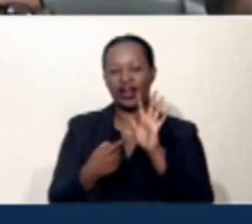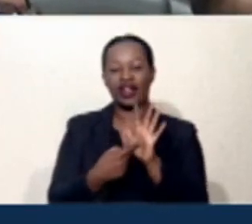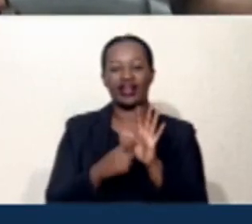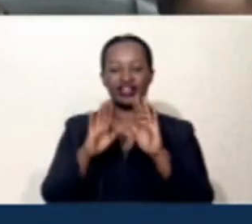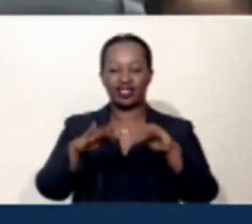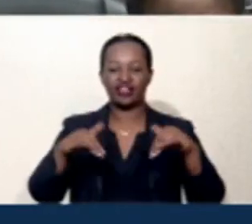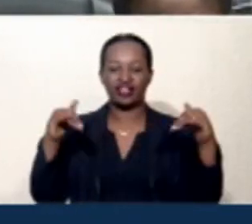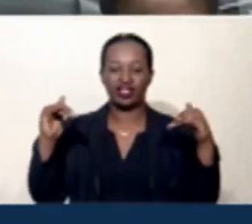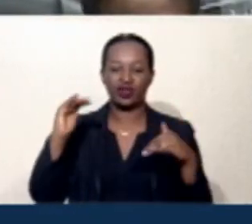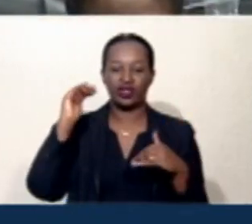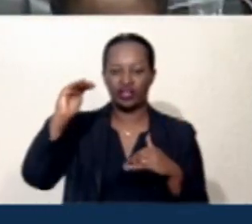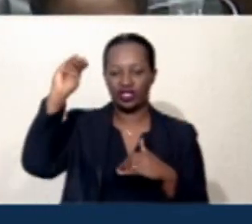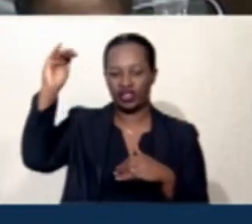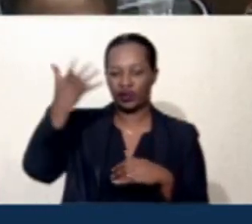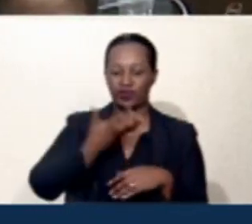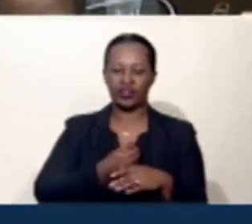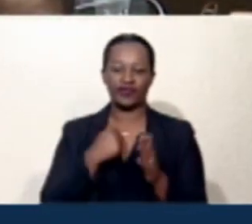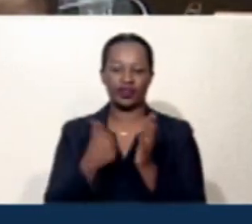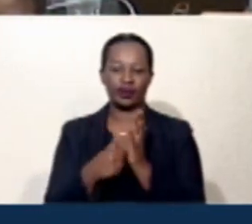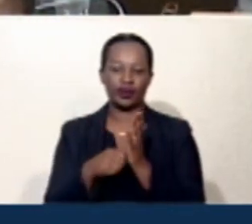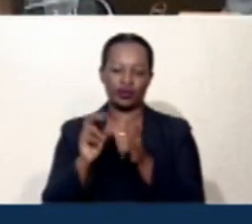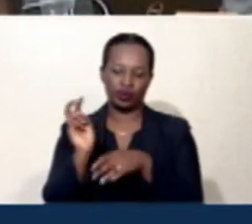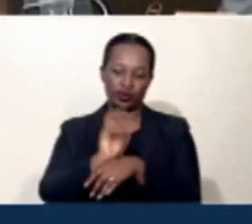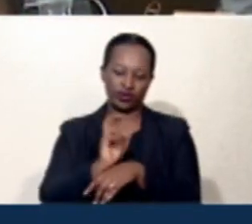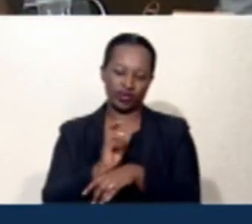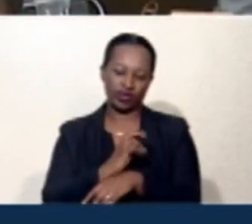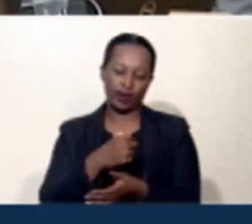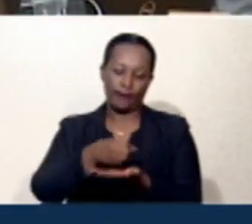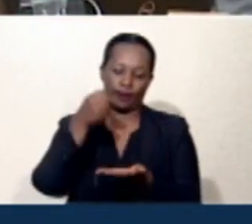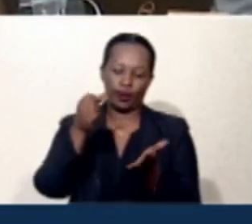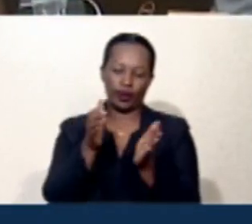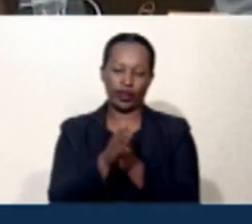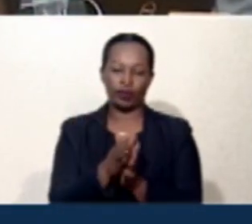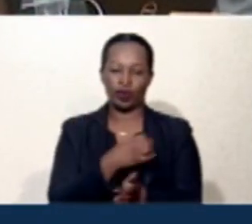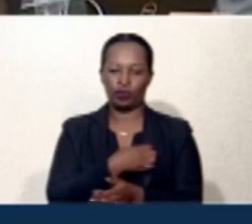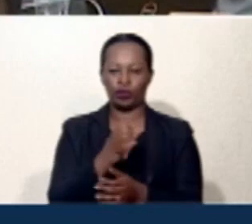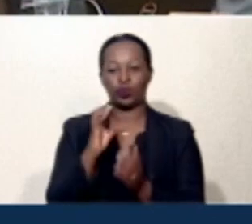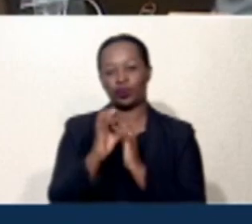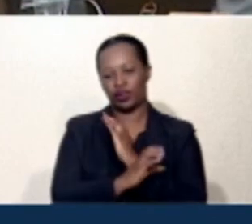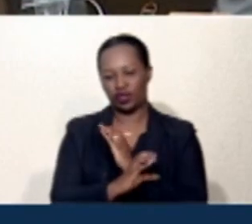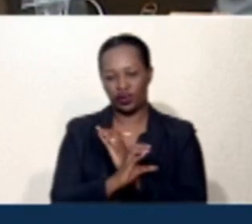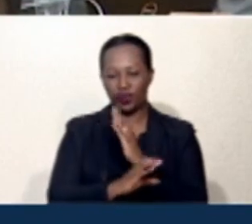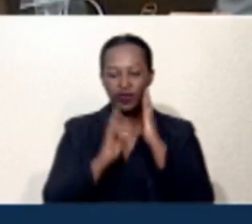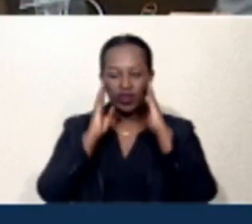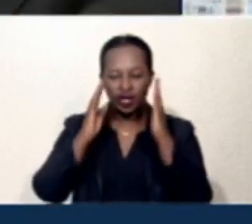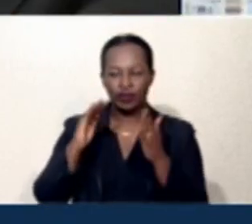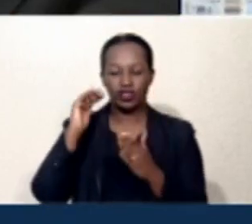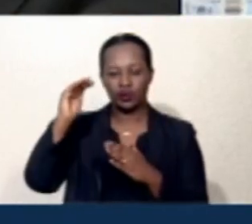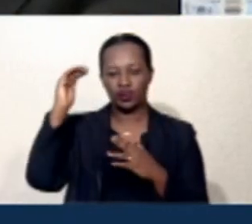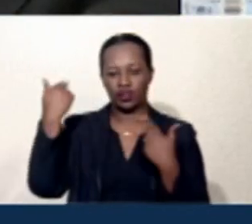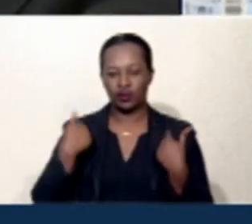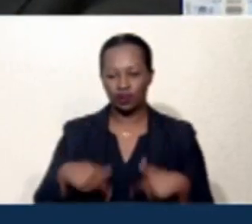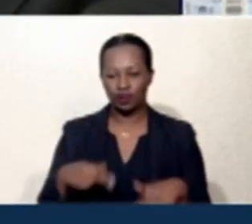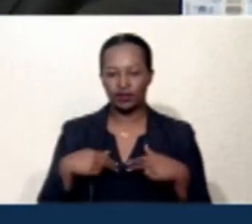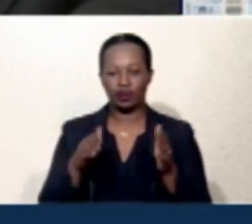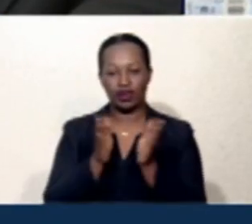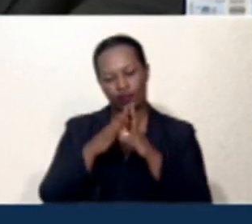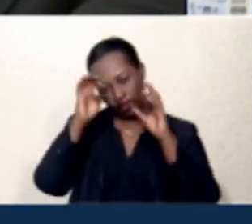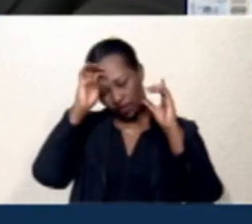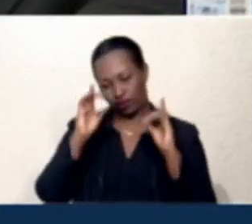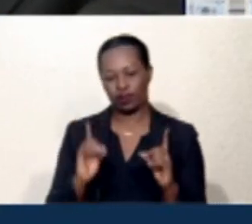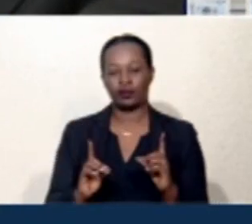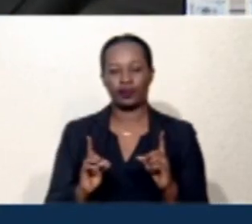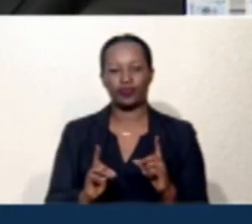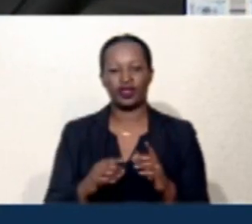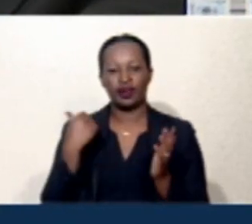hari inzego zigifite ibibazo mu micungire n'imikoreshereze y'imari n'umutungo by'igihugu, akaba yibanze ku nzego z'ubuzima n'inzego z'uburezi. Ibibazo